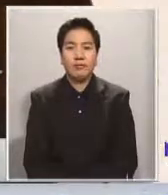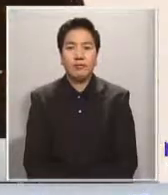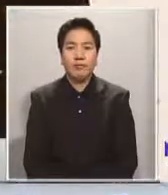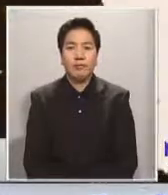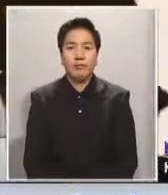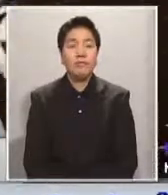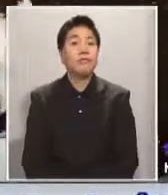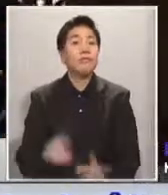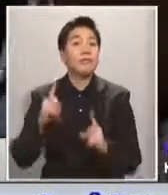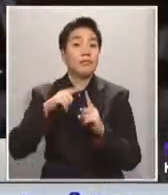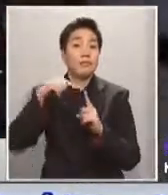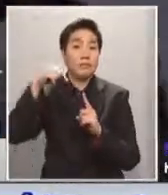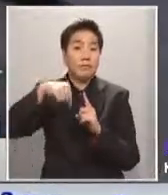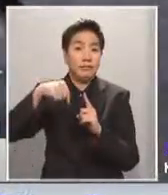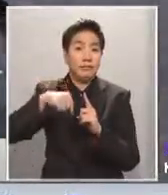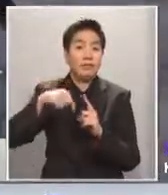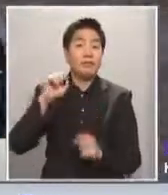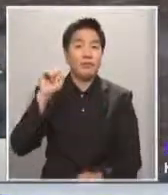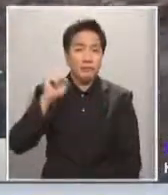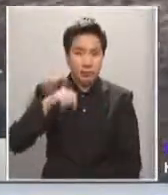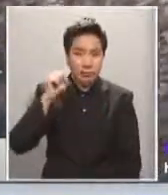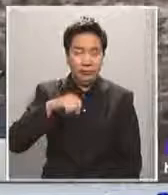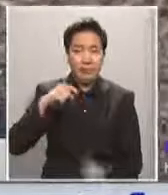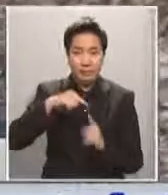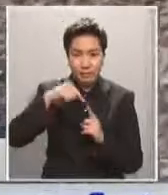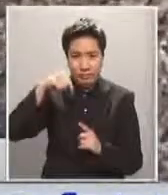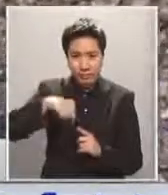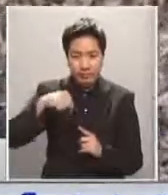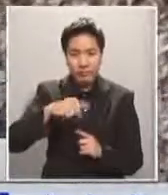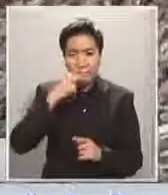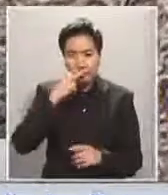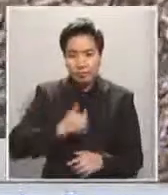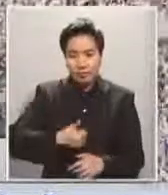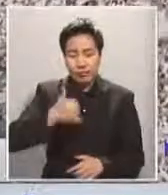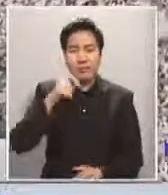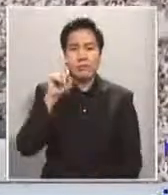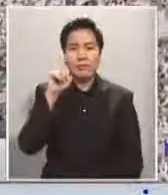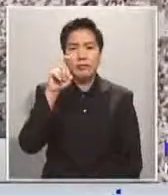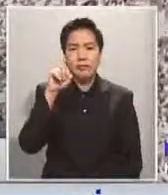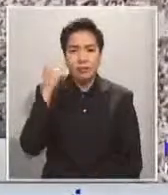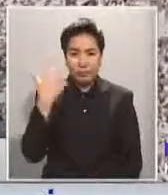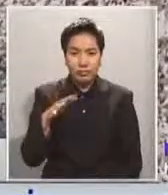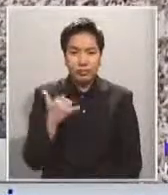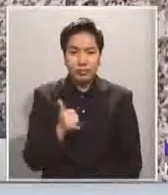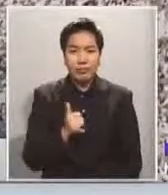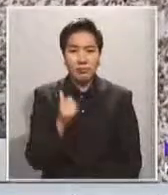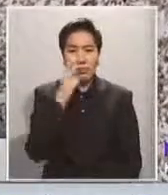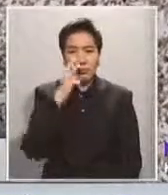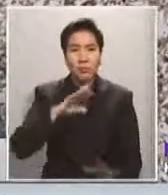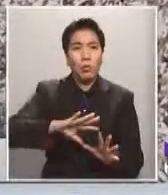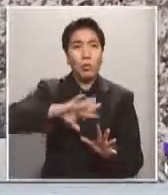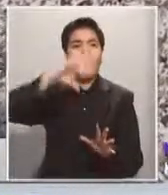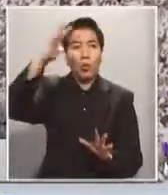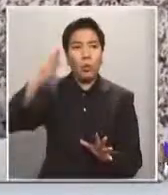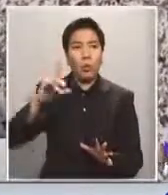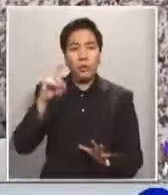ตรงนี้แหละครับเฮีย ครับตรงนี้แหละครับ โอ้ขึ้นไม่ได้แล้วไปไม่ได้แล้วเนี่ย กองมันสูงมั้งครับ โ